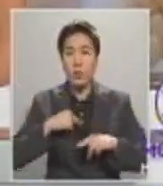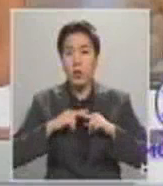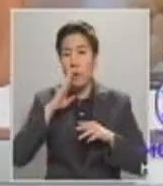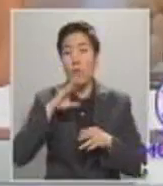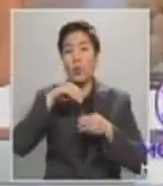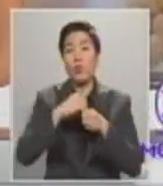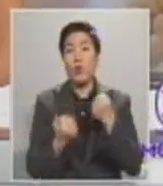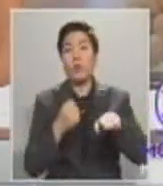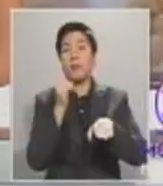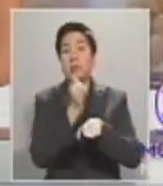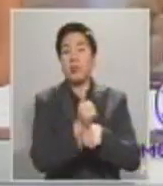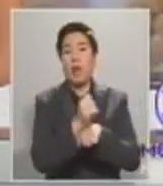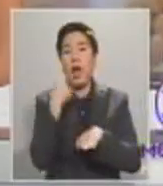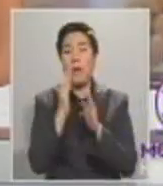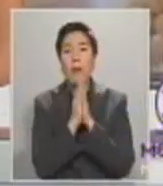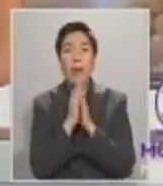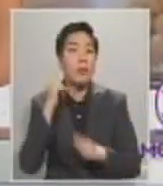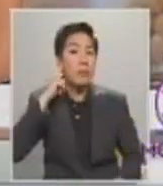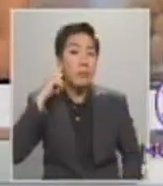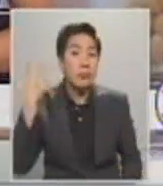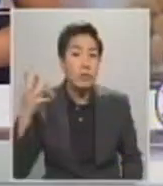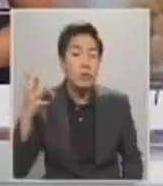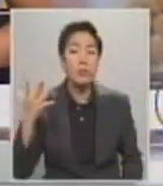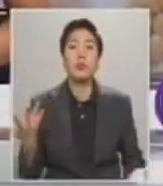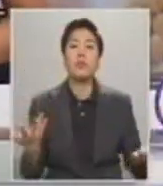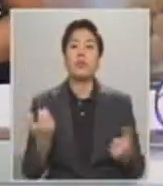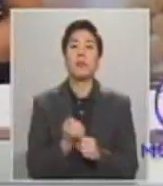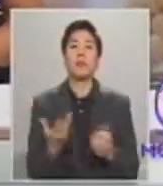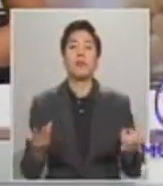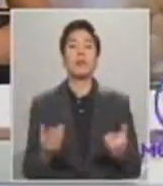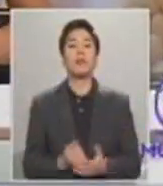เดอะคาธรรมารามแบบนี้ใครจะไปสวดให้ไปรูปเดียวใช่ไหม